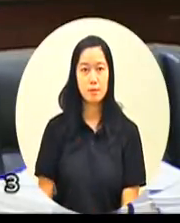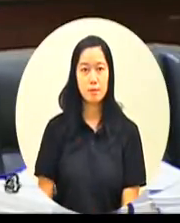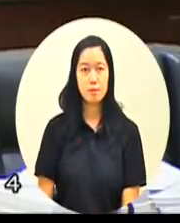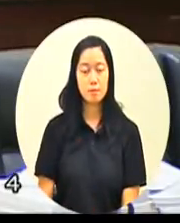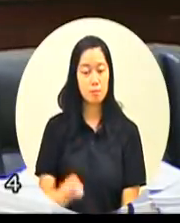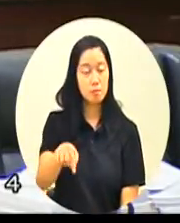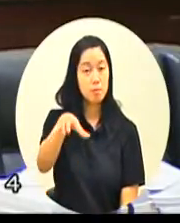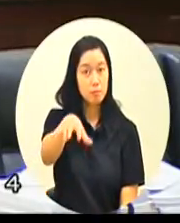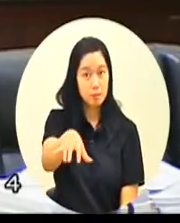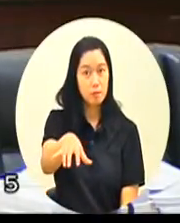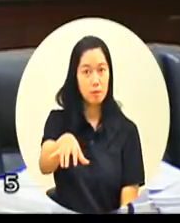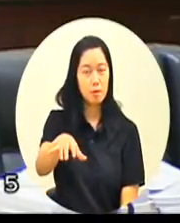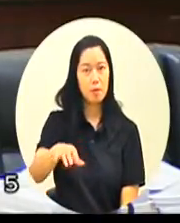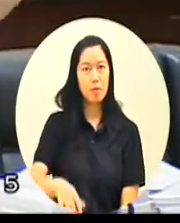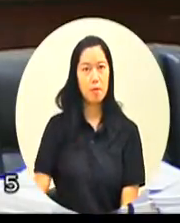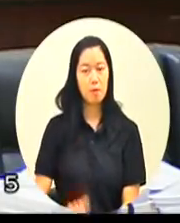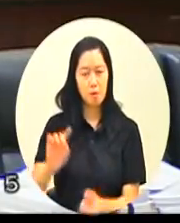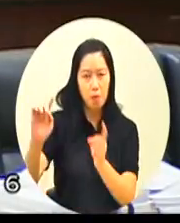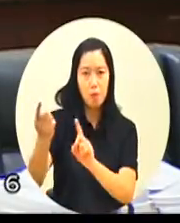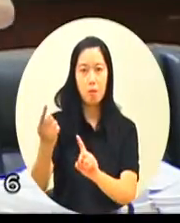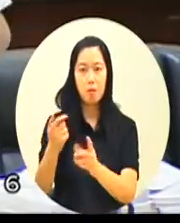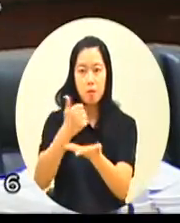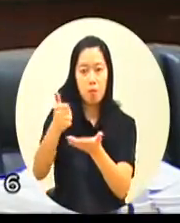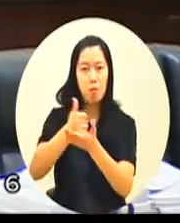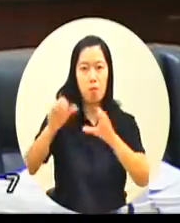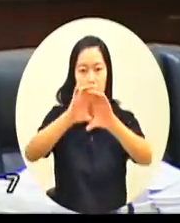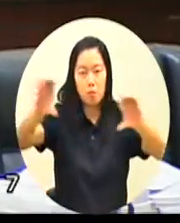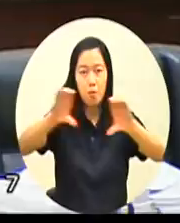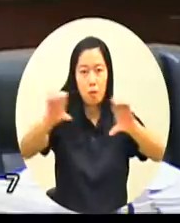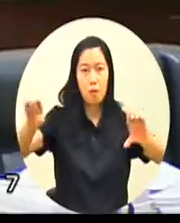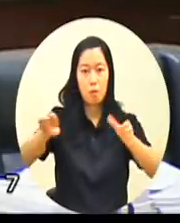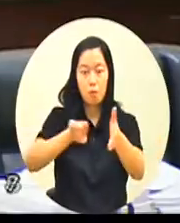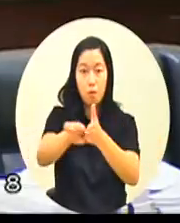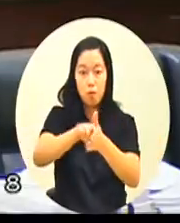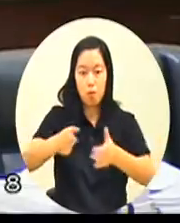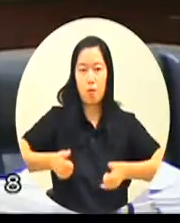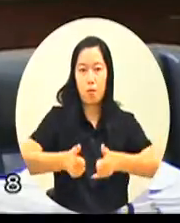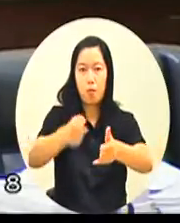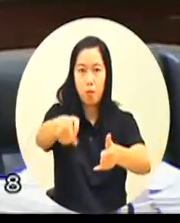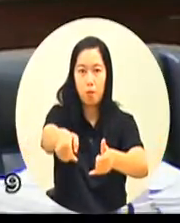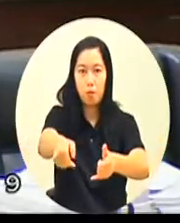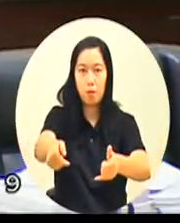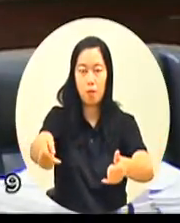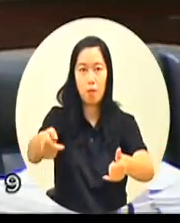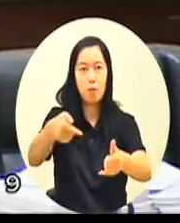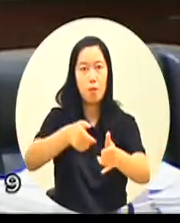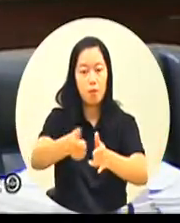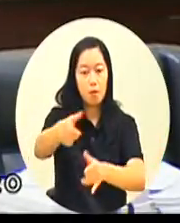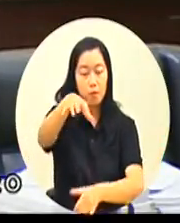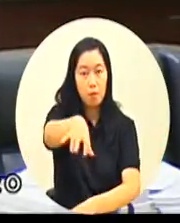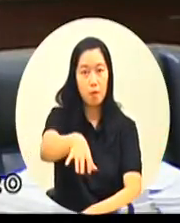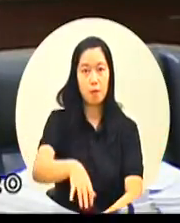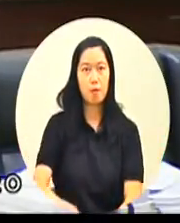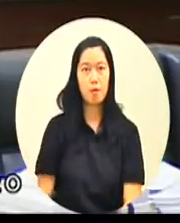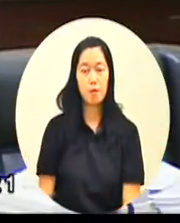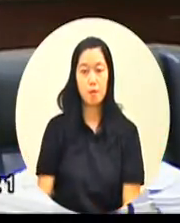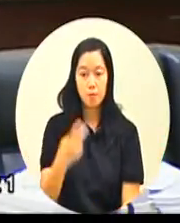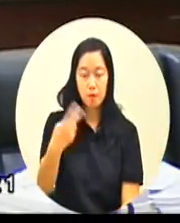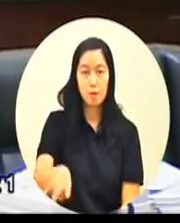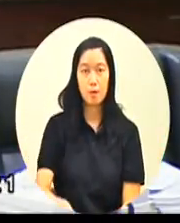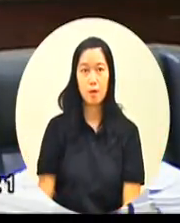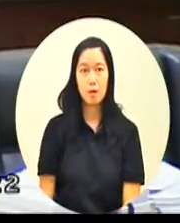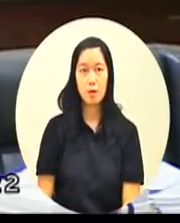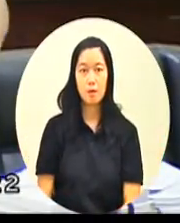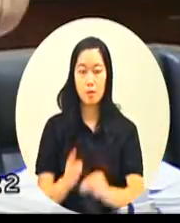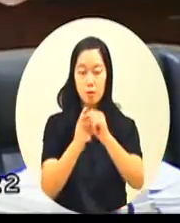方也刚好就是货柜专用道路的有一个匝道就在那边，另外就是说